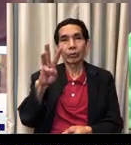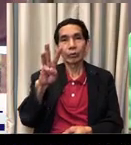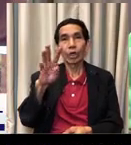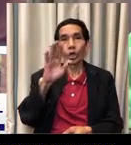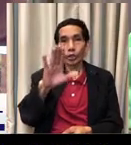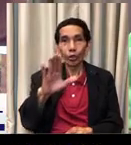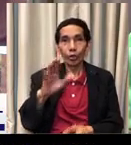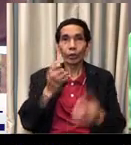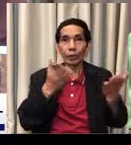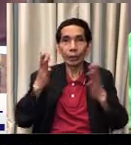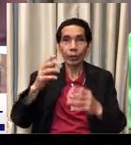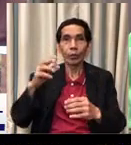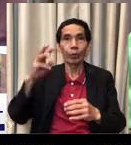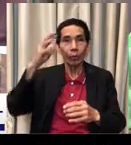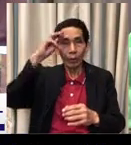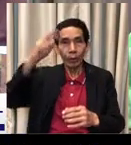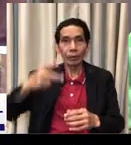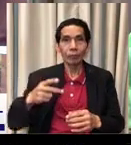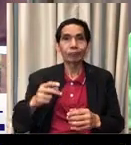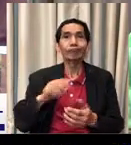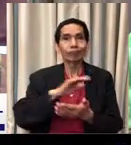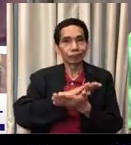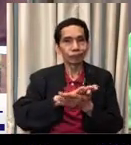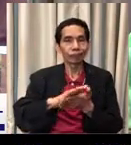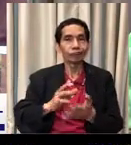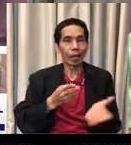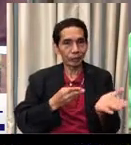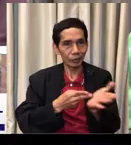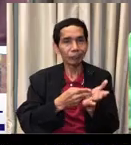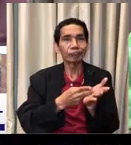ng inyong lingkod at ni Vice Mayor. Modesty aside,